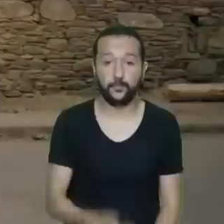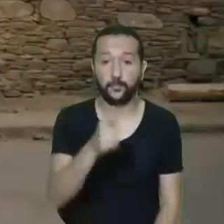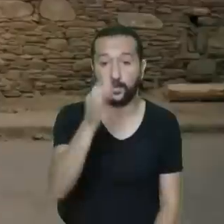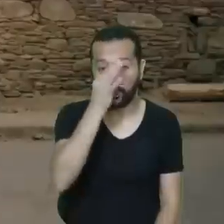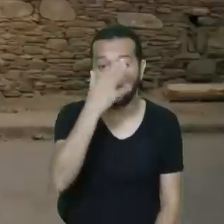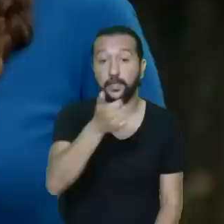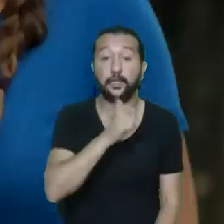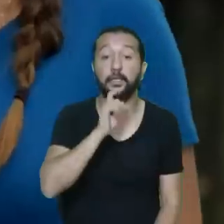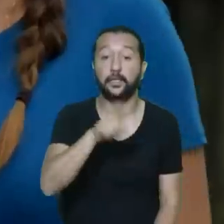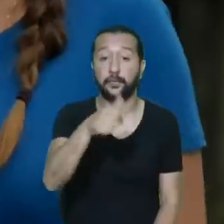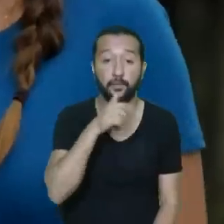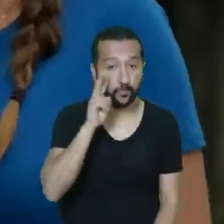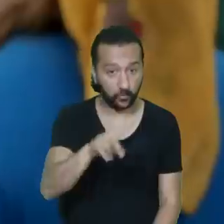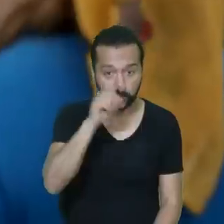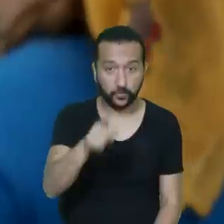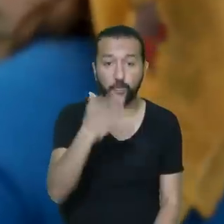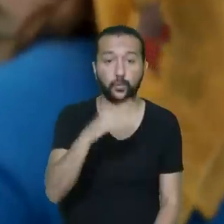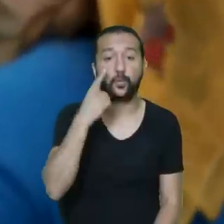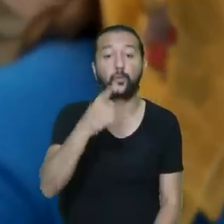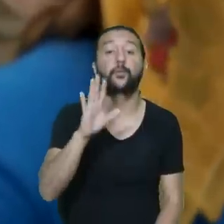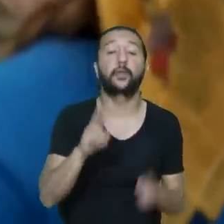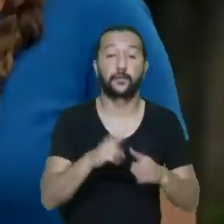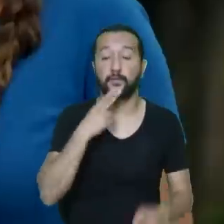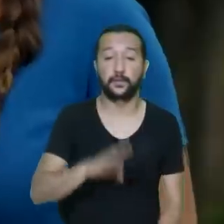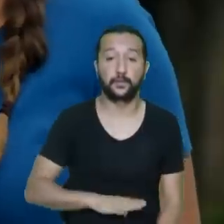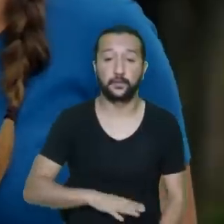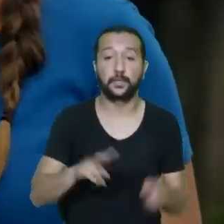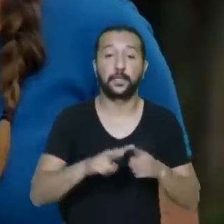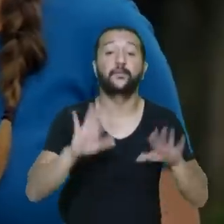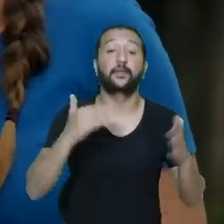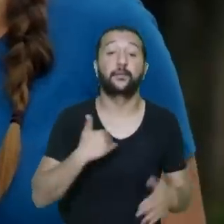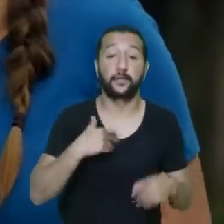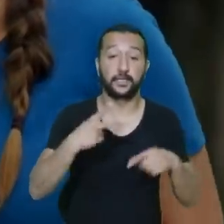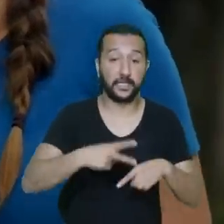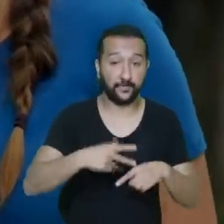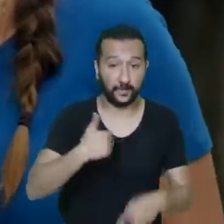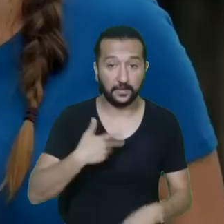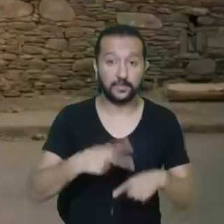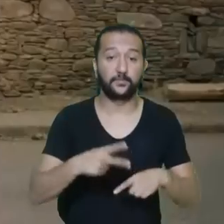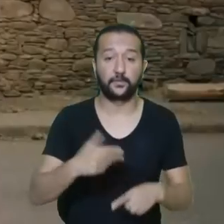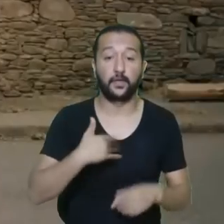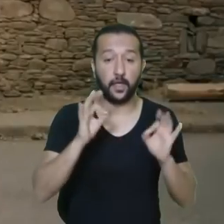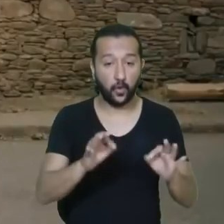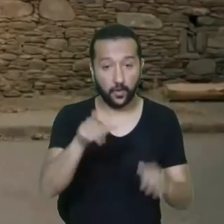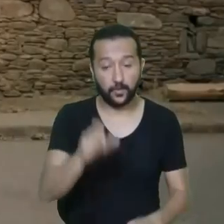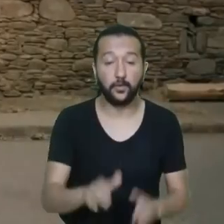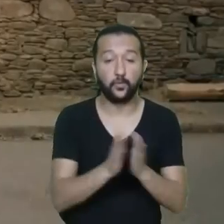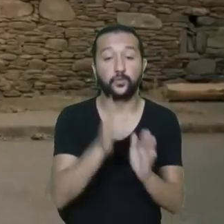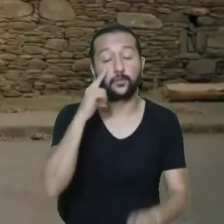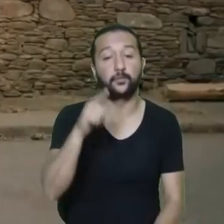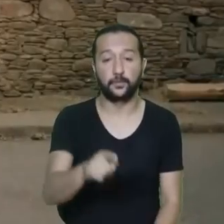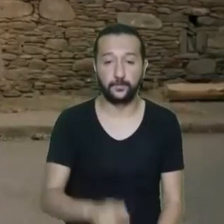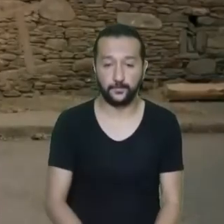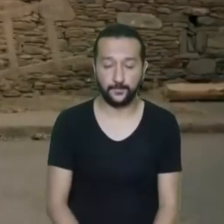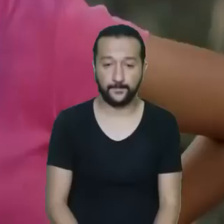Kolay gelsin Hikmet dayı. Babamı gördün mü? Yok, görmedim Nazife kızım. Nazife değilim ben yalnız. Zarife'yim, Zarife. Ha öyle mi? Kusura bakma.